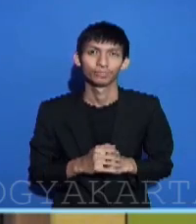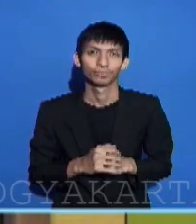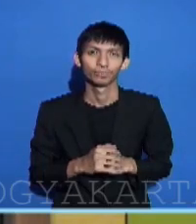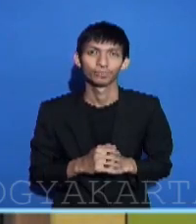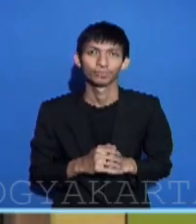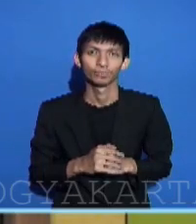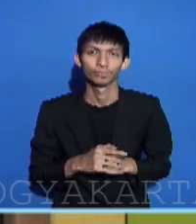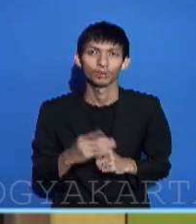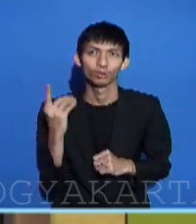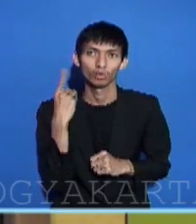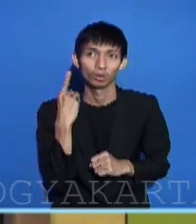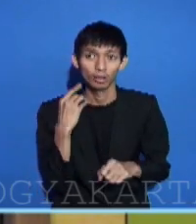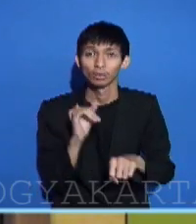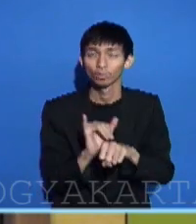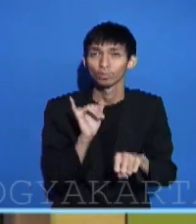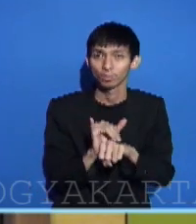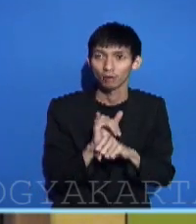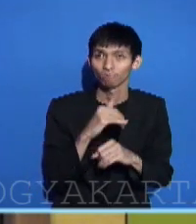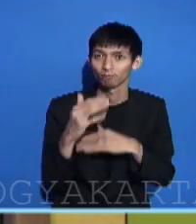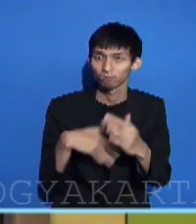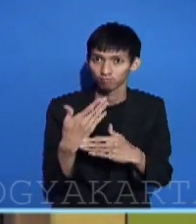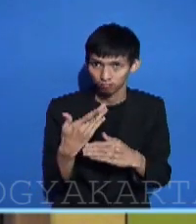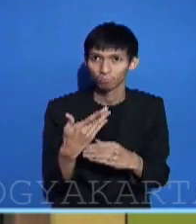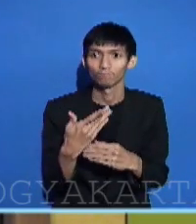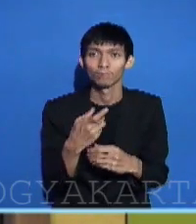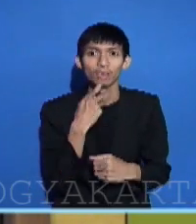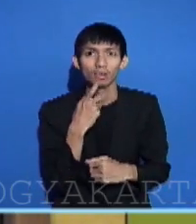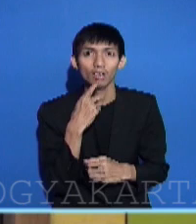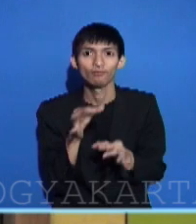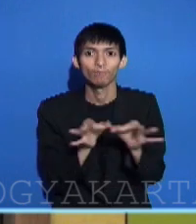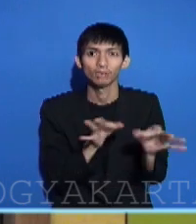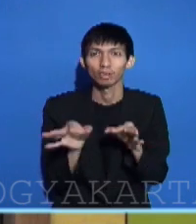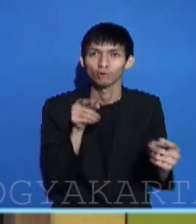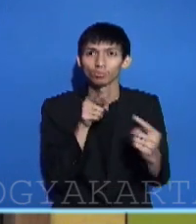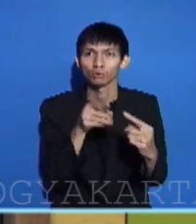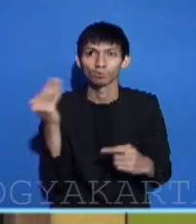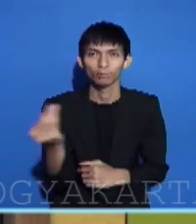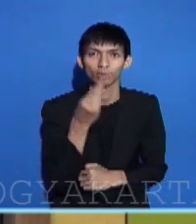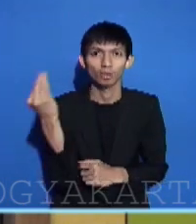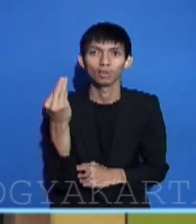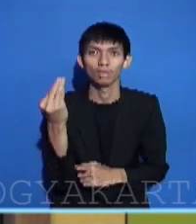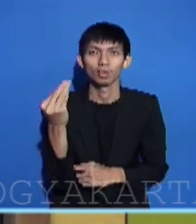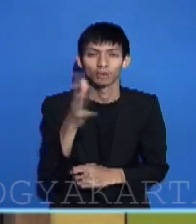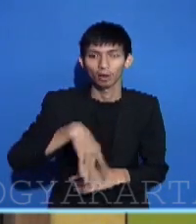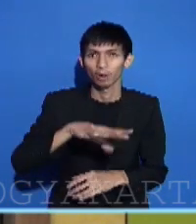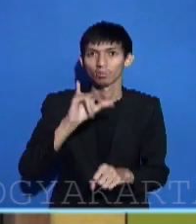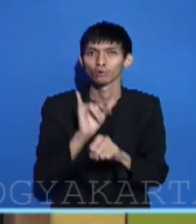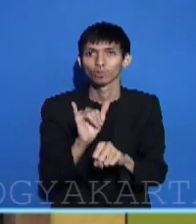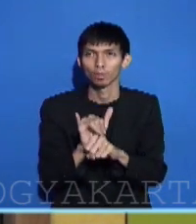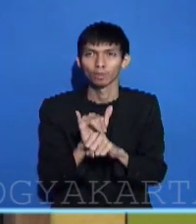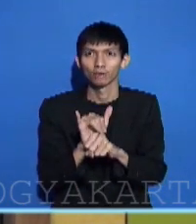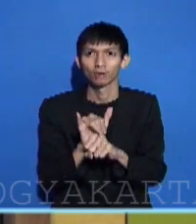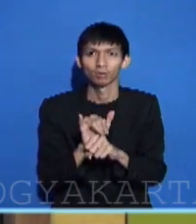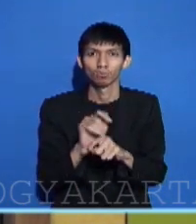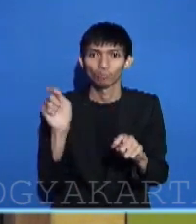Pemerintah Kota Yogyakarta terus berbenah terkait fasilitas objek wisata yang ada di wilayah Kota Yogyakarta. Salah satunya membuat